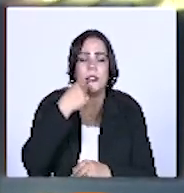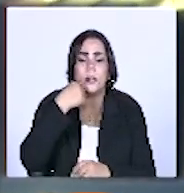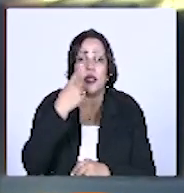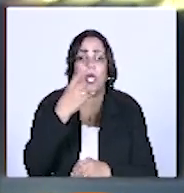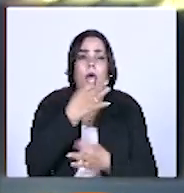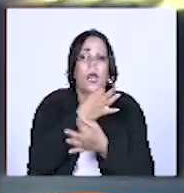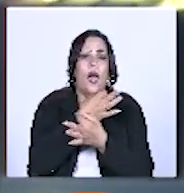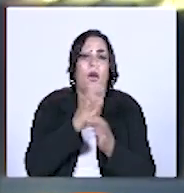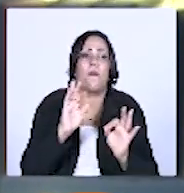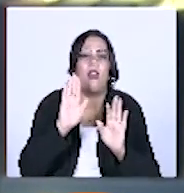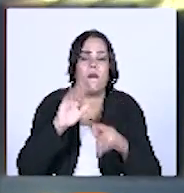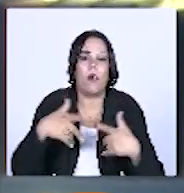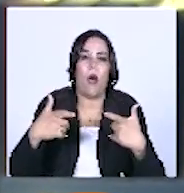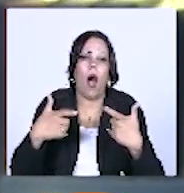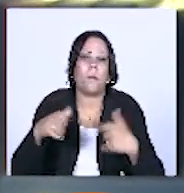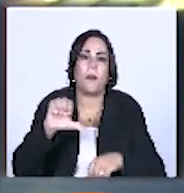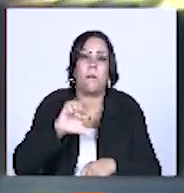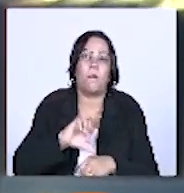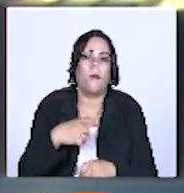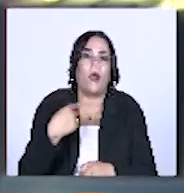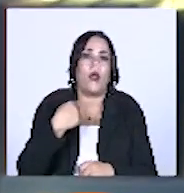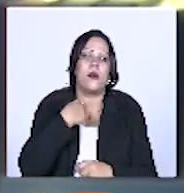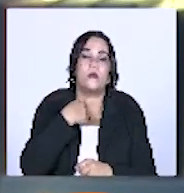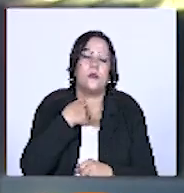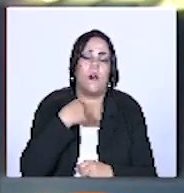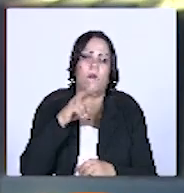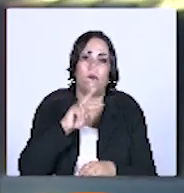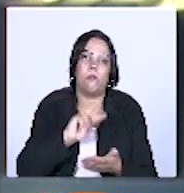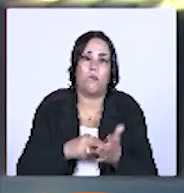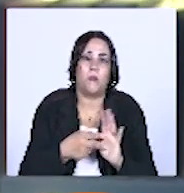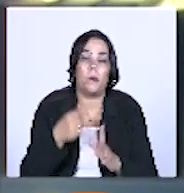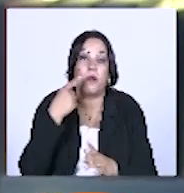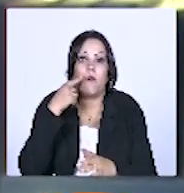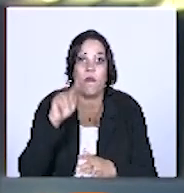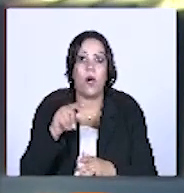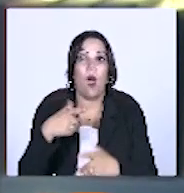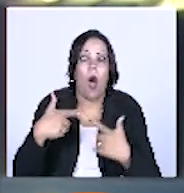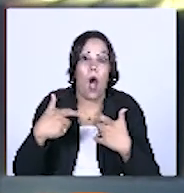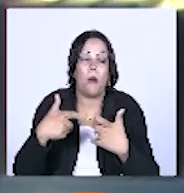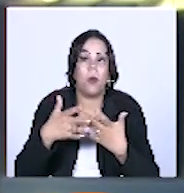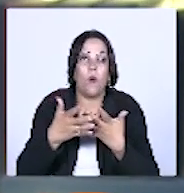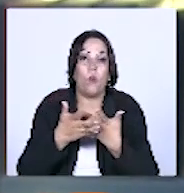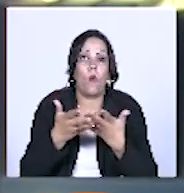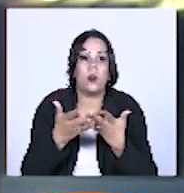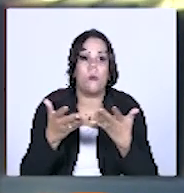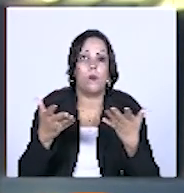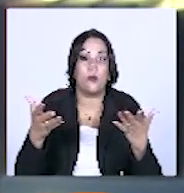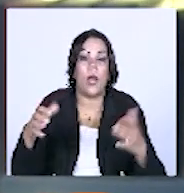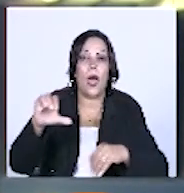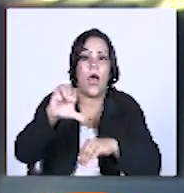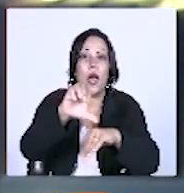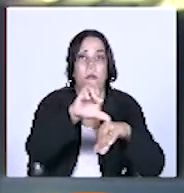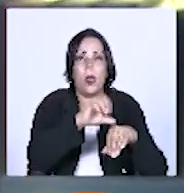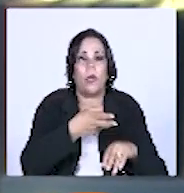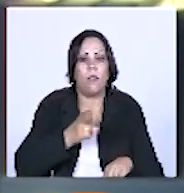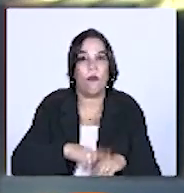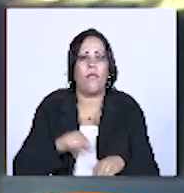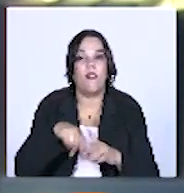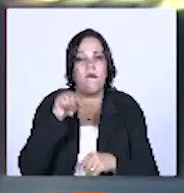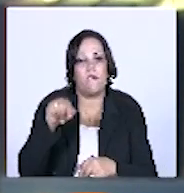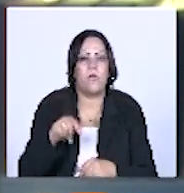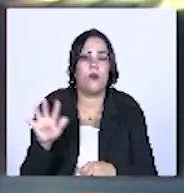كاملا في حرب غزه واصبحت الحرب دي بتتس لتشمل اماكن اخرى في الشرق